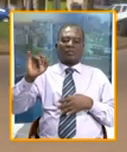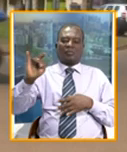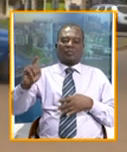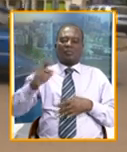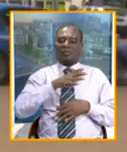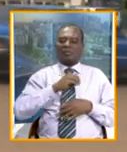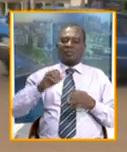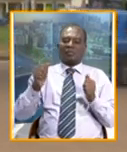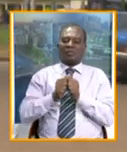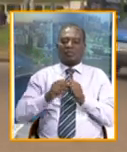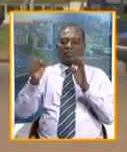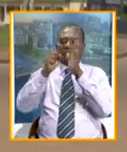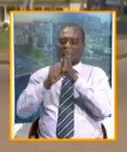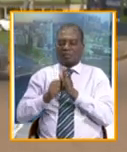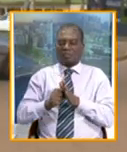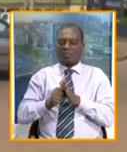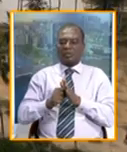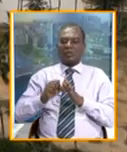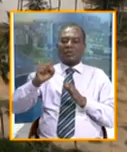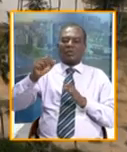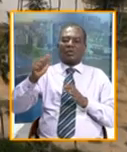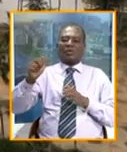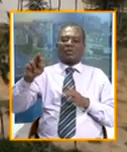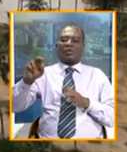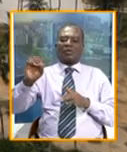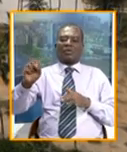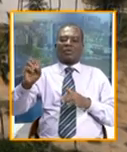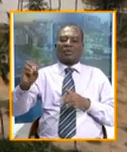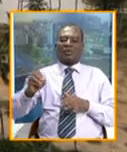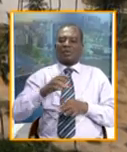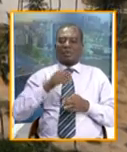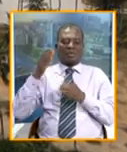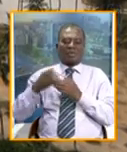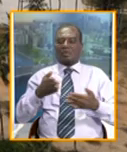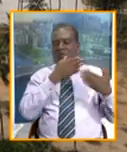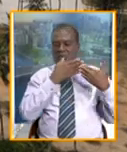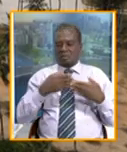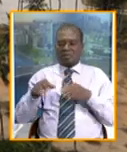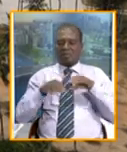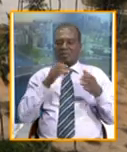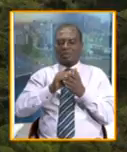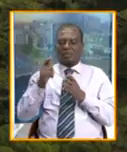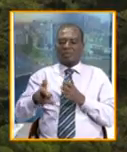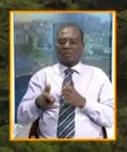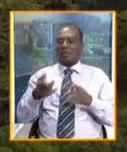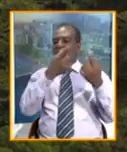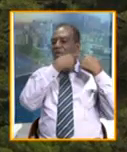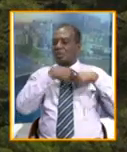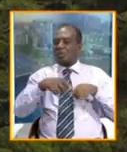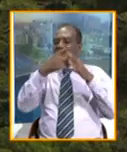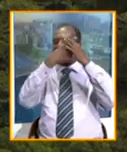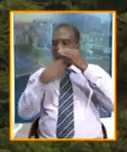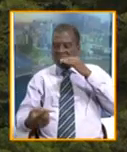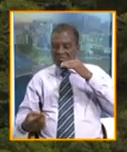précis. L'ARSO, autorité pour l'aménagement du Sud-Ouest, était chargée de la mise en œuvre. Depuis sa